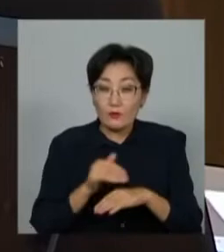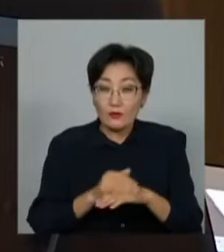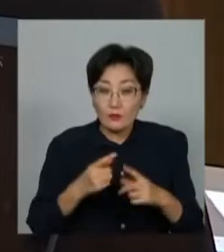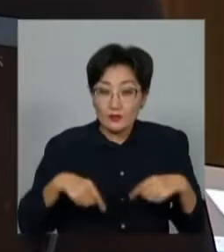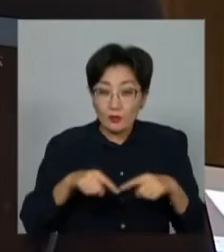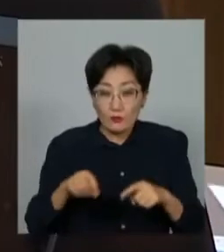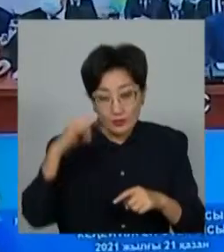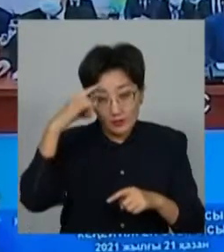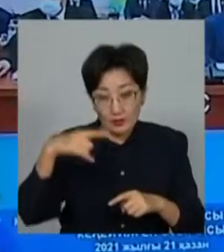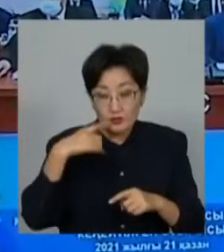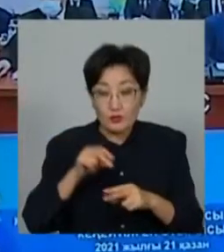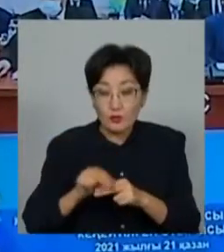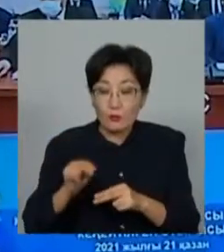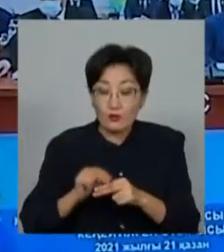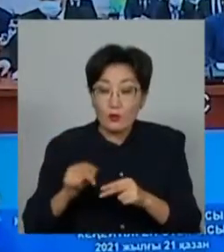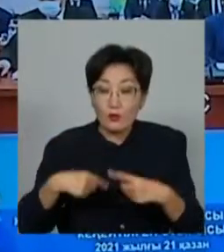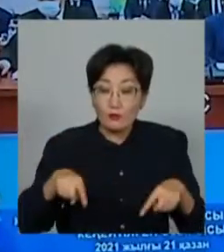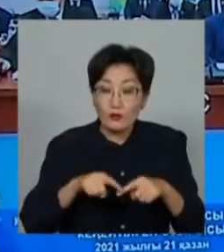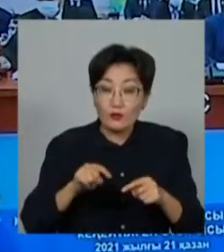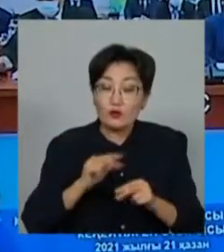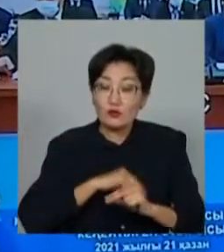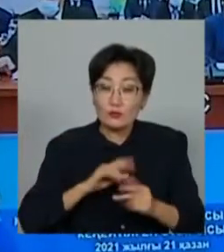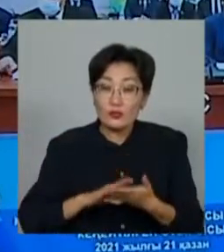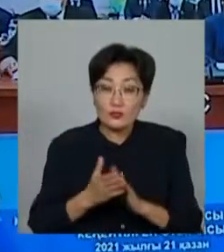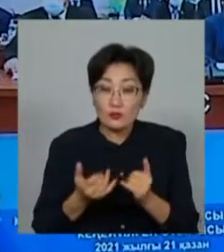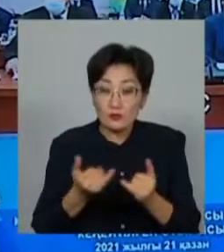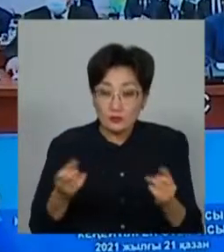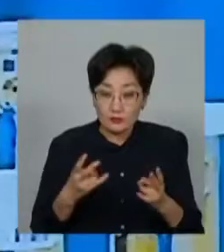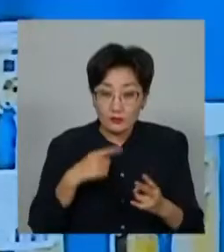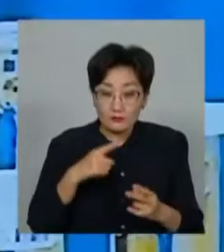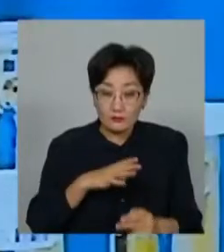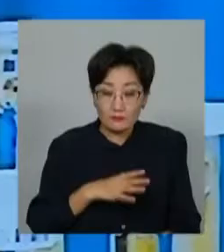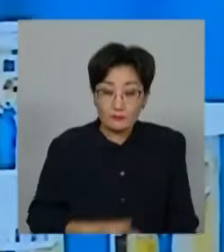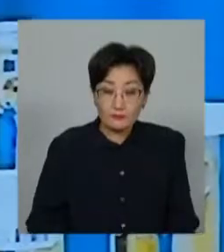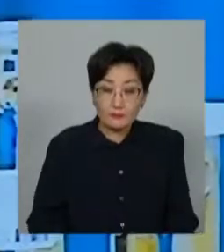мемлекеттік тілді үйрету орталықтарының жұмысына жағдай жасау керектігін айтты.